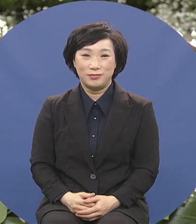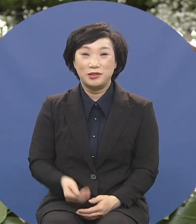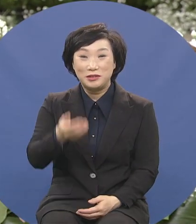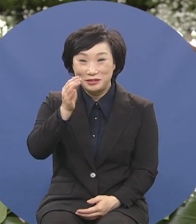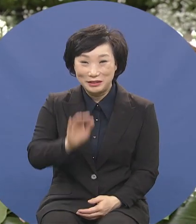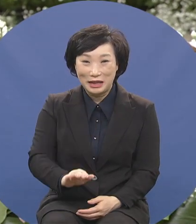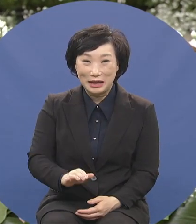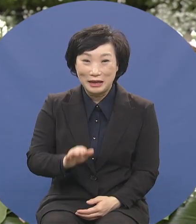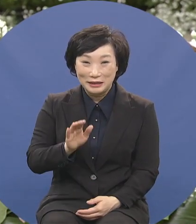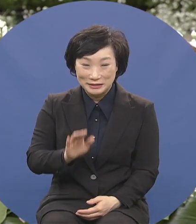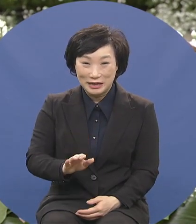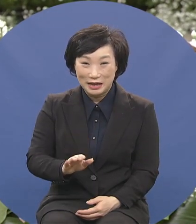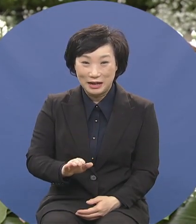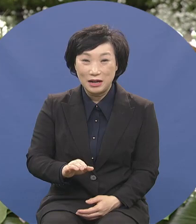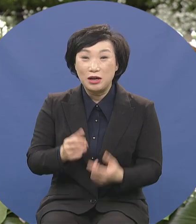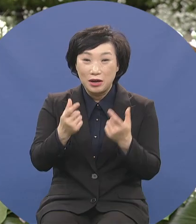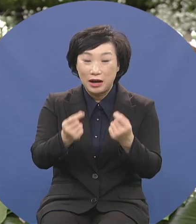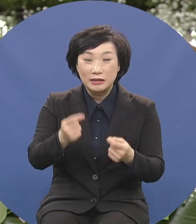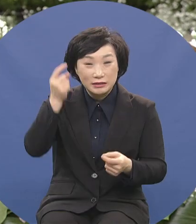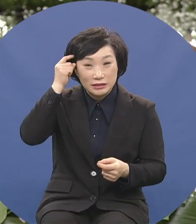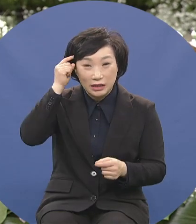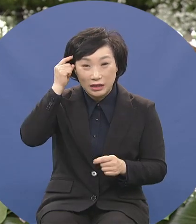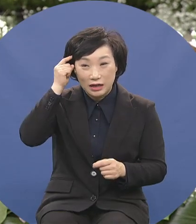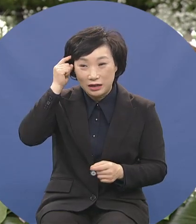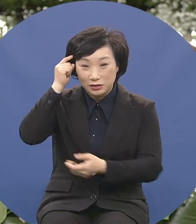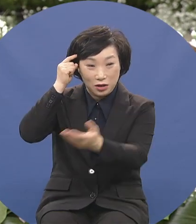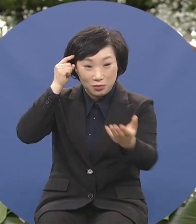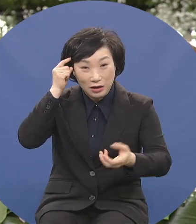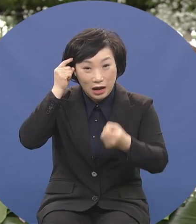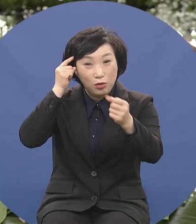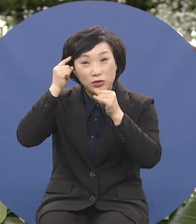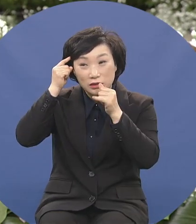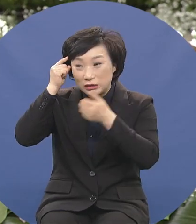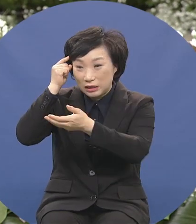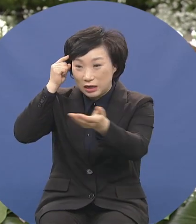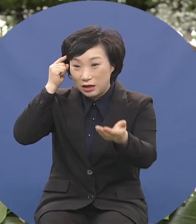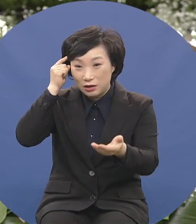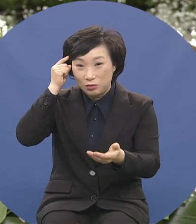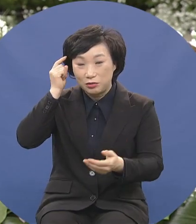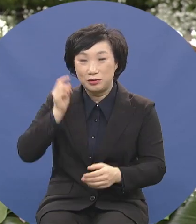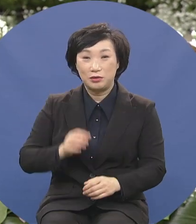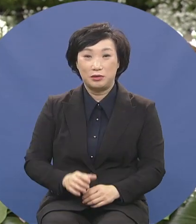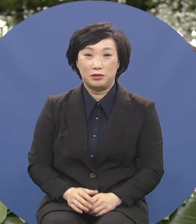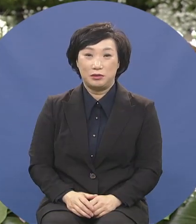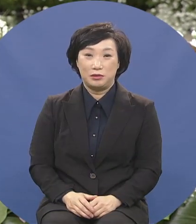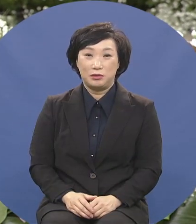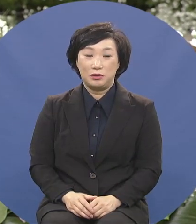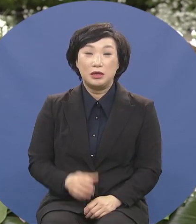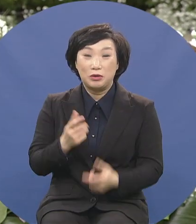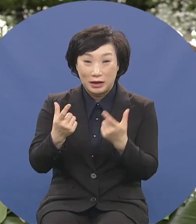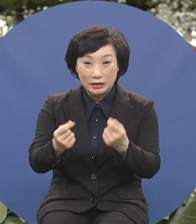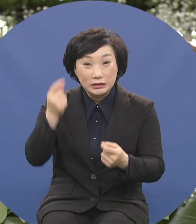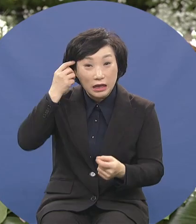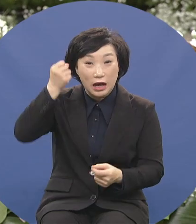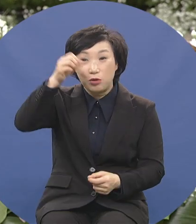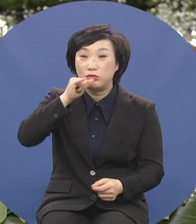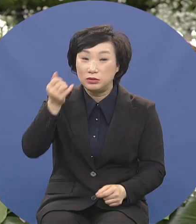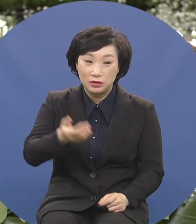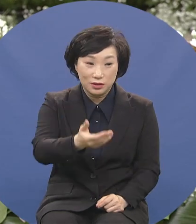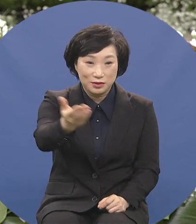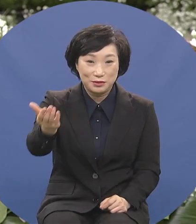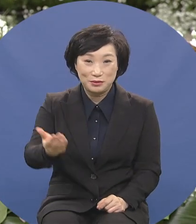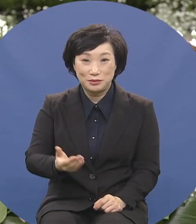그런데 그런 정신이 있느냐? 응? 그런 정신이 있느냐 그